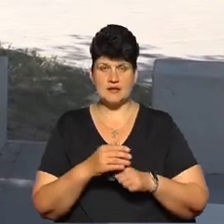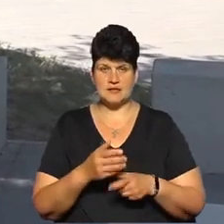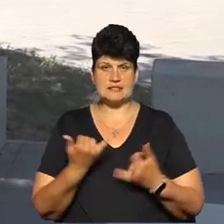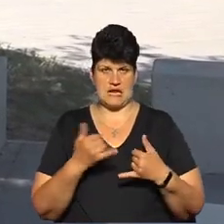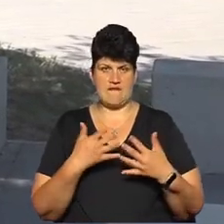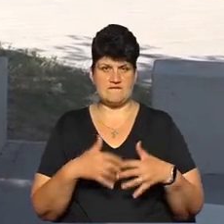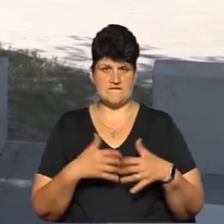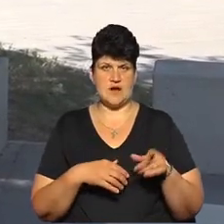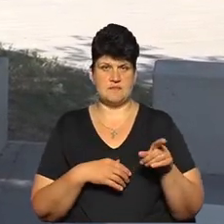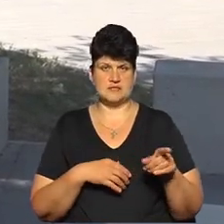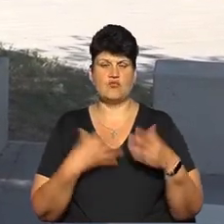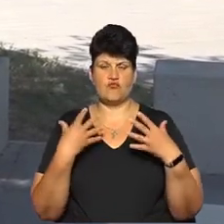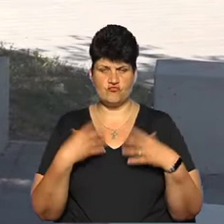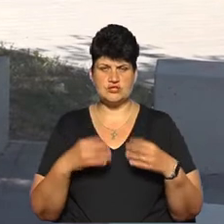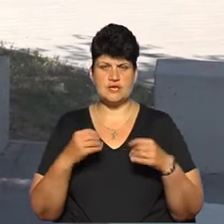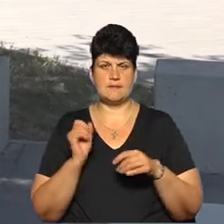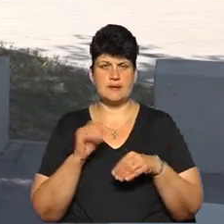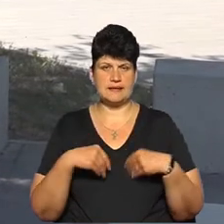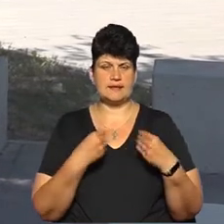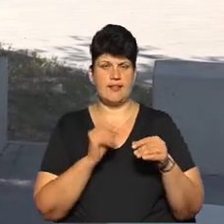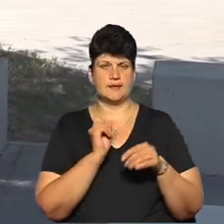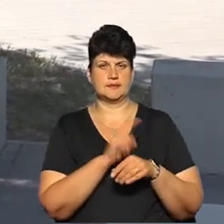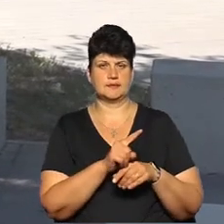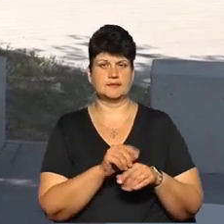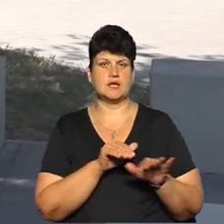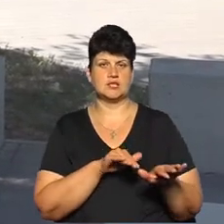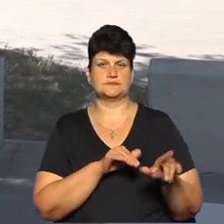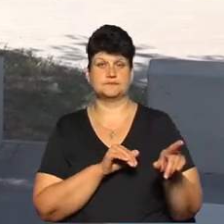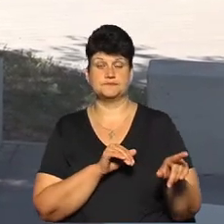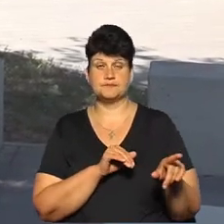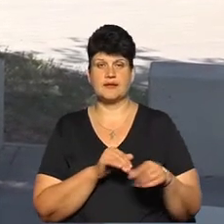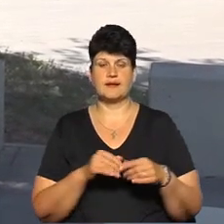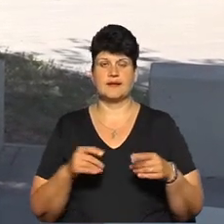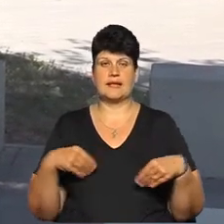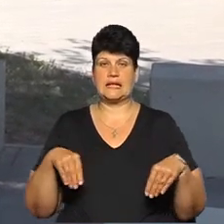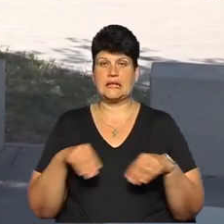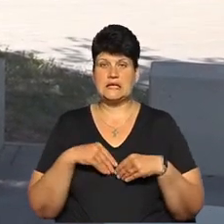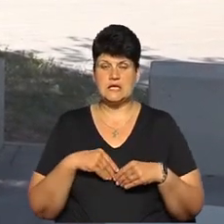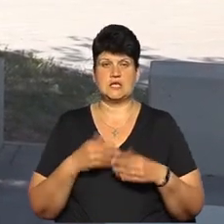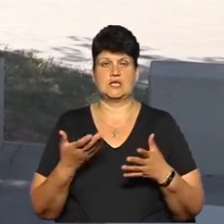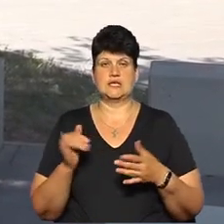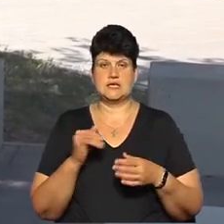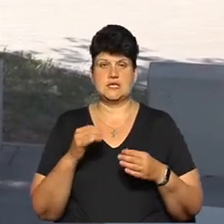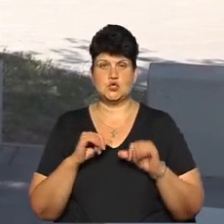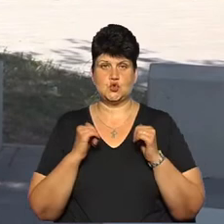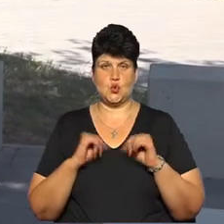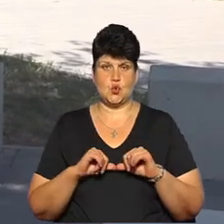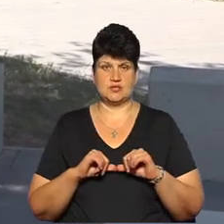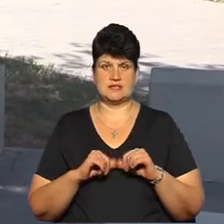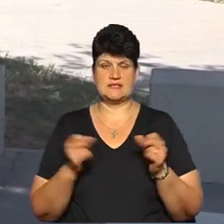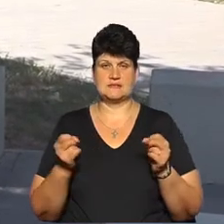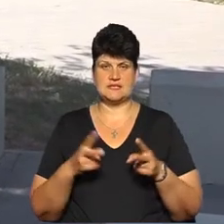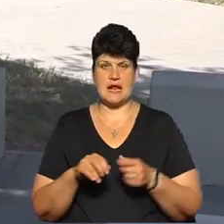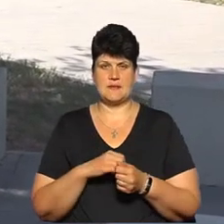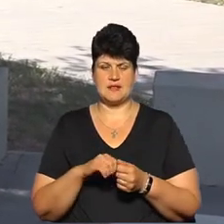фабриці, вже ми дали їм на пошиття. Потім кітель і сорочка. Сорочка – це по центру спеціальний матеріал,